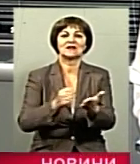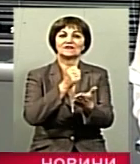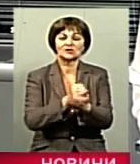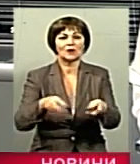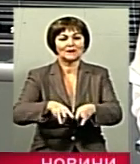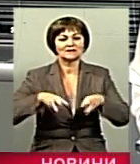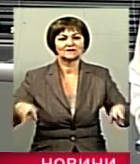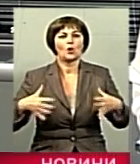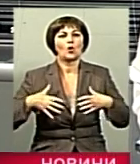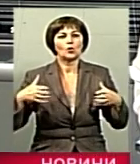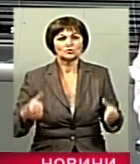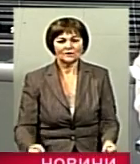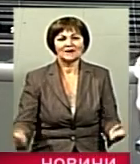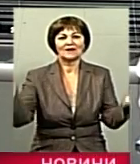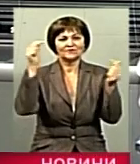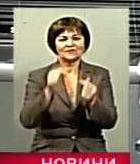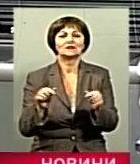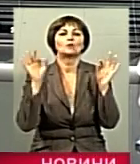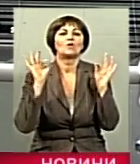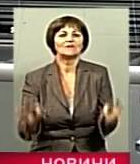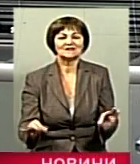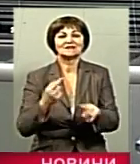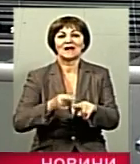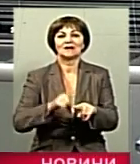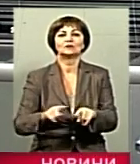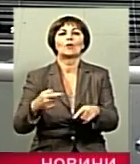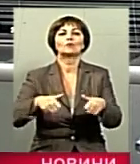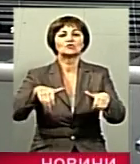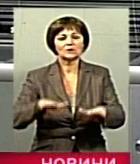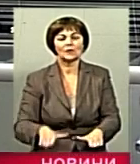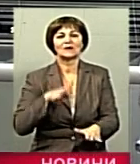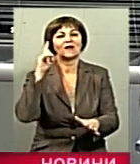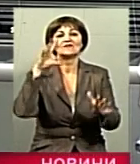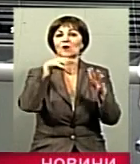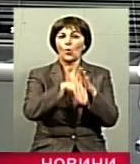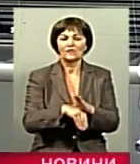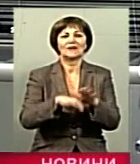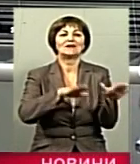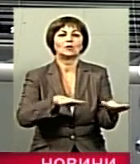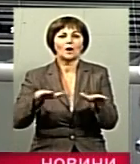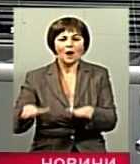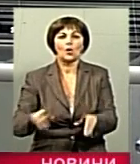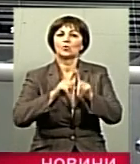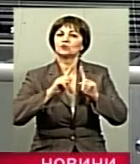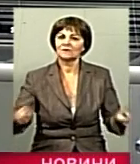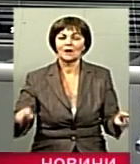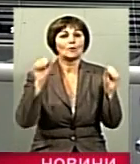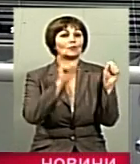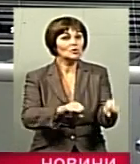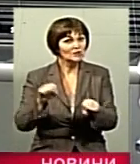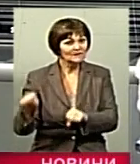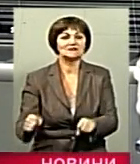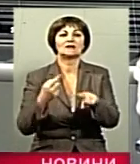Міністерстві охорони здоров'я на відповідність вимогам постанови. Було враховано також територіальні особливості областей, насамперед